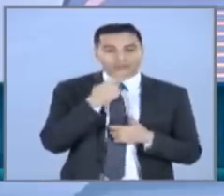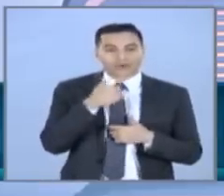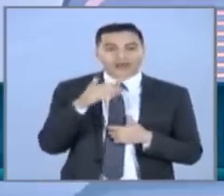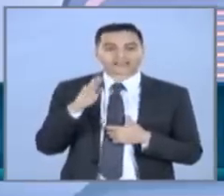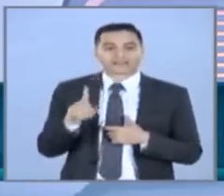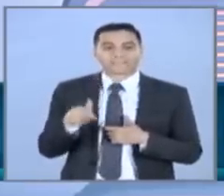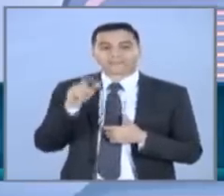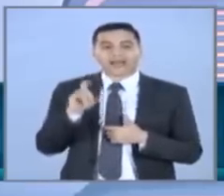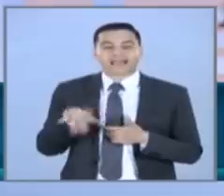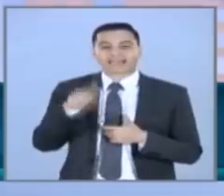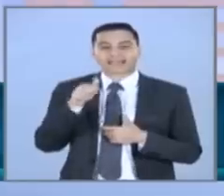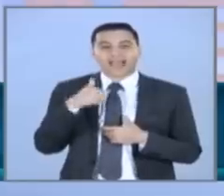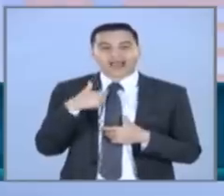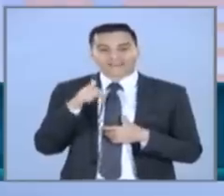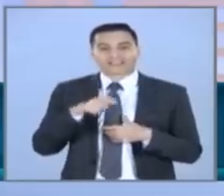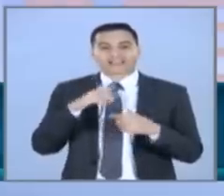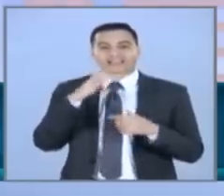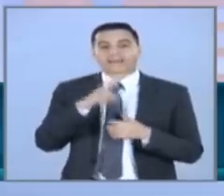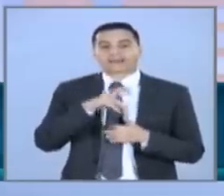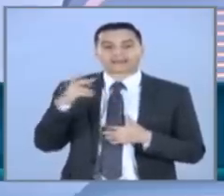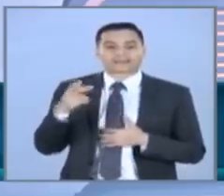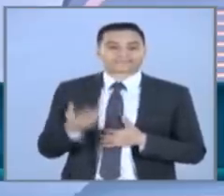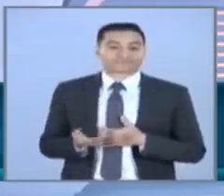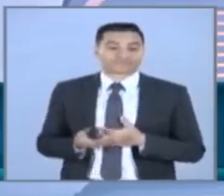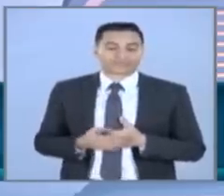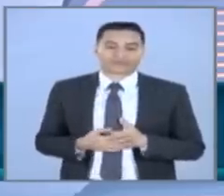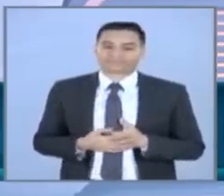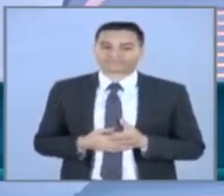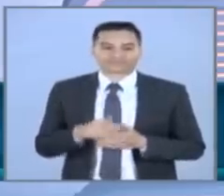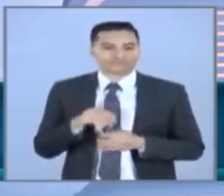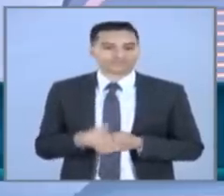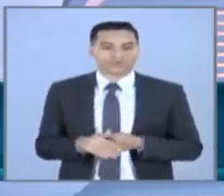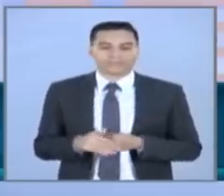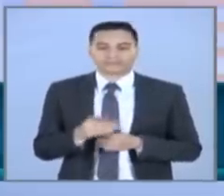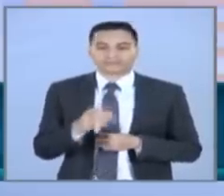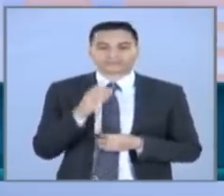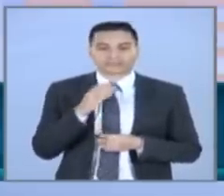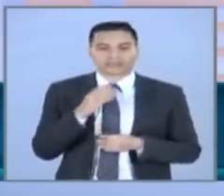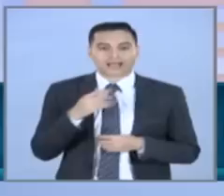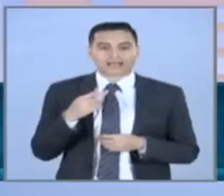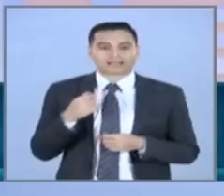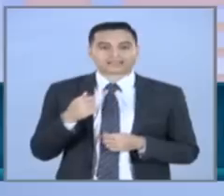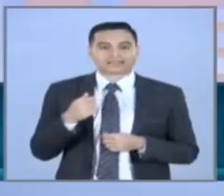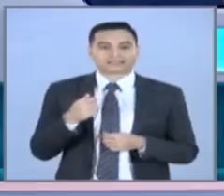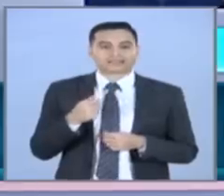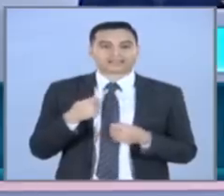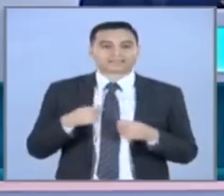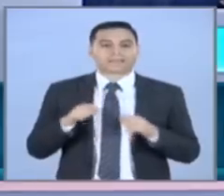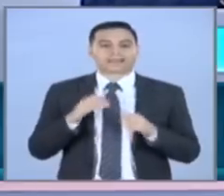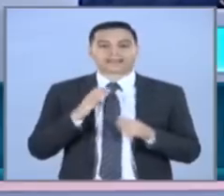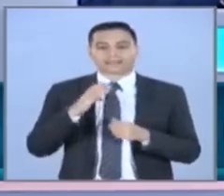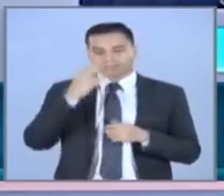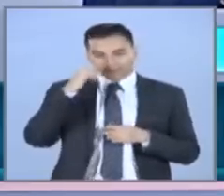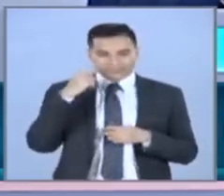عندي إجابة تانية. يعني أنت كمان عندك إجابة تانية؟ مش ممكن. يعني إسبانيا دي جابت أنا بقى ولا إيه؟ مش عارف. لا